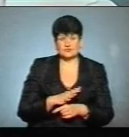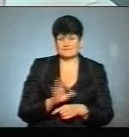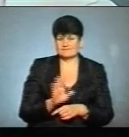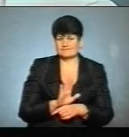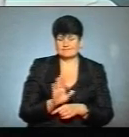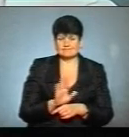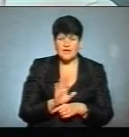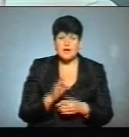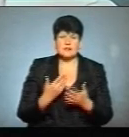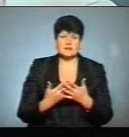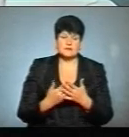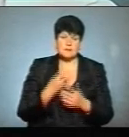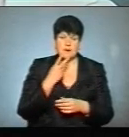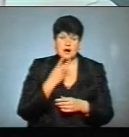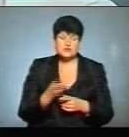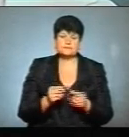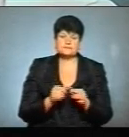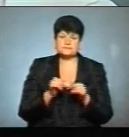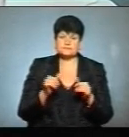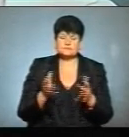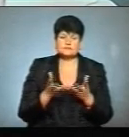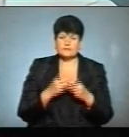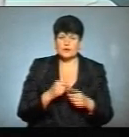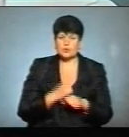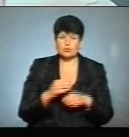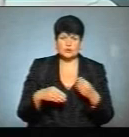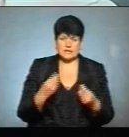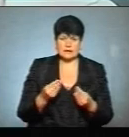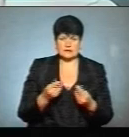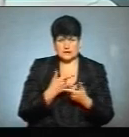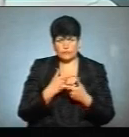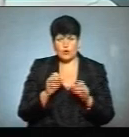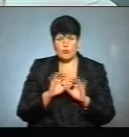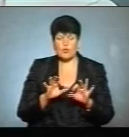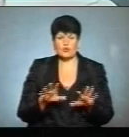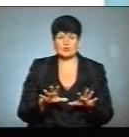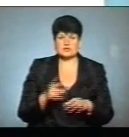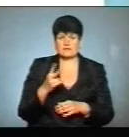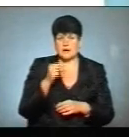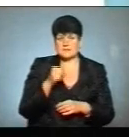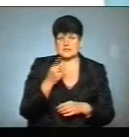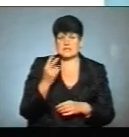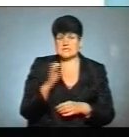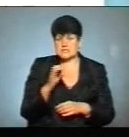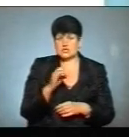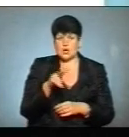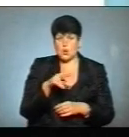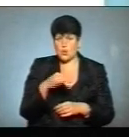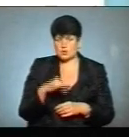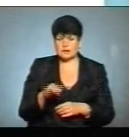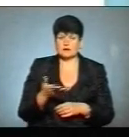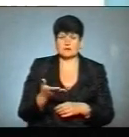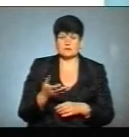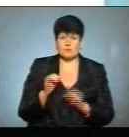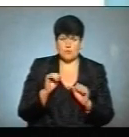але все-таки ми бачимо зростання кількості роботодавців, які інформують про вакансії, ну, 2 місяці, січень-лютий. Так, може,